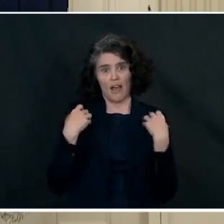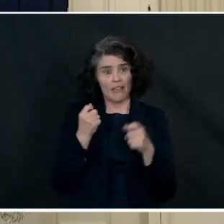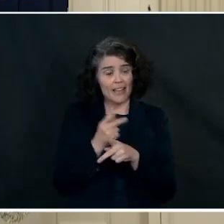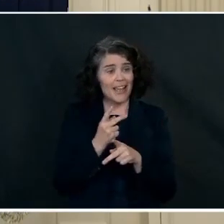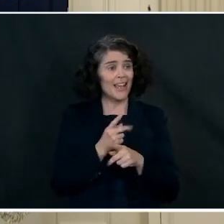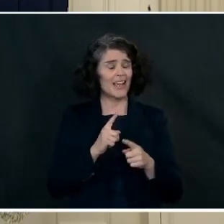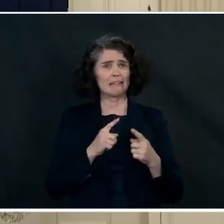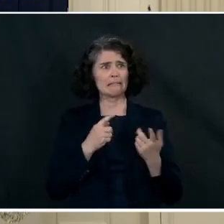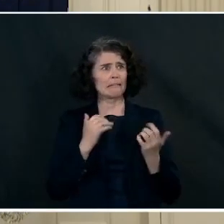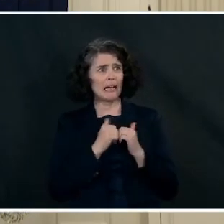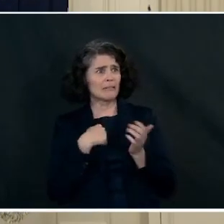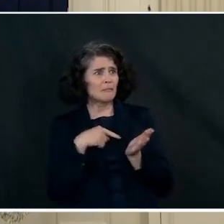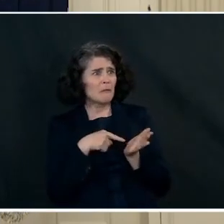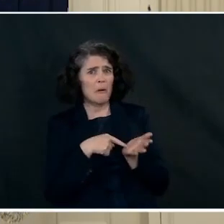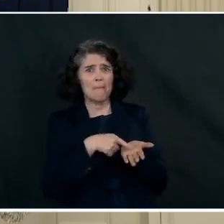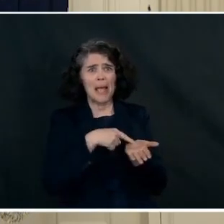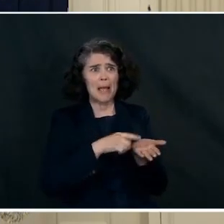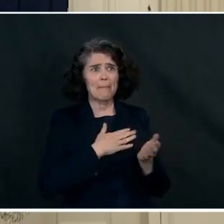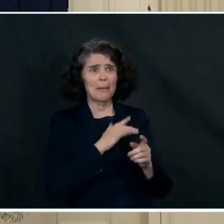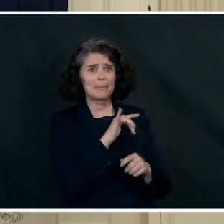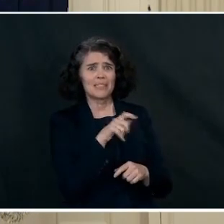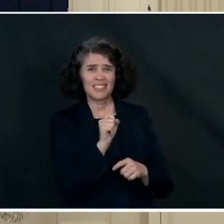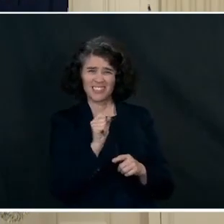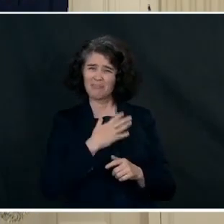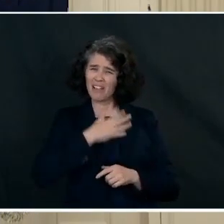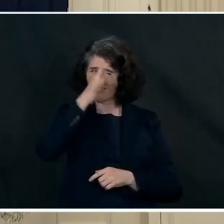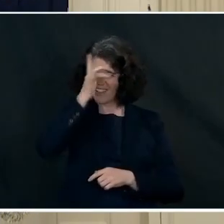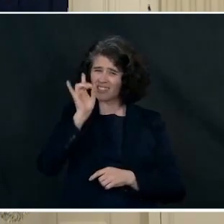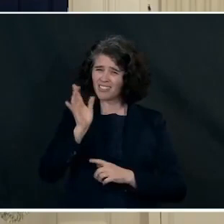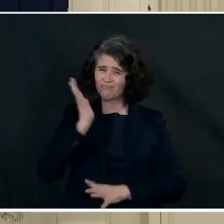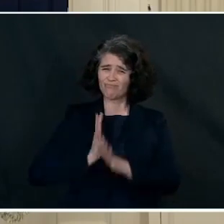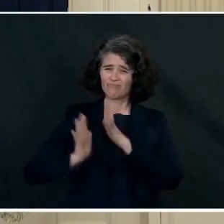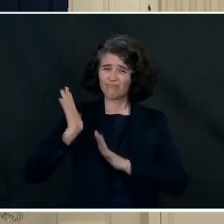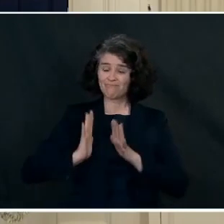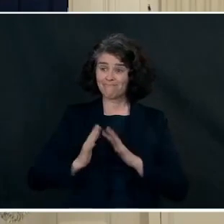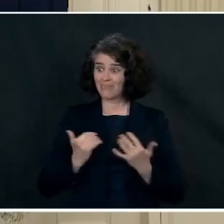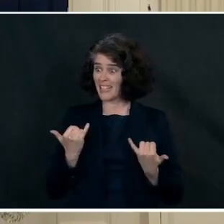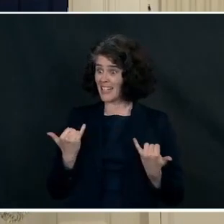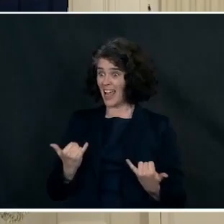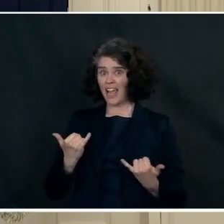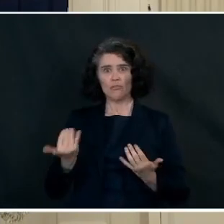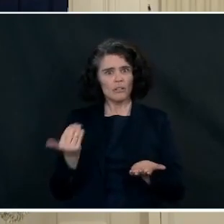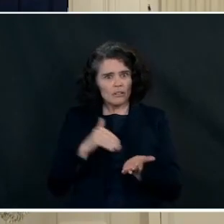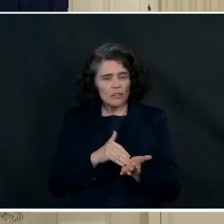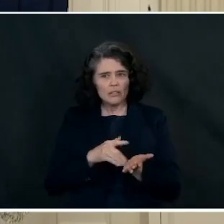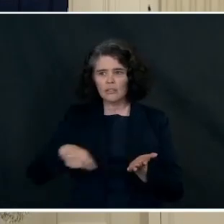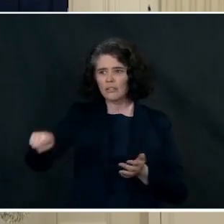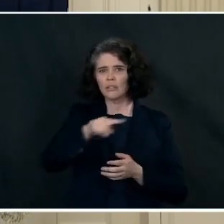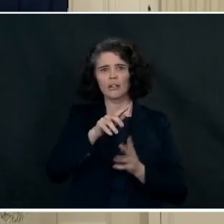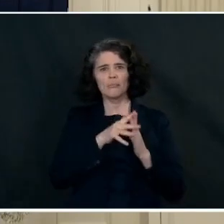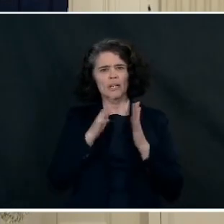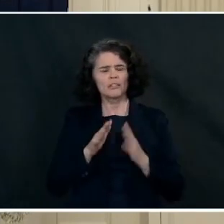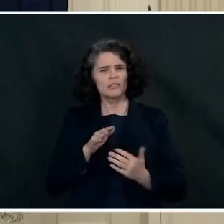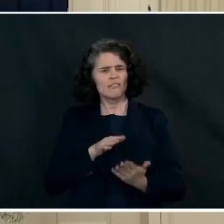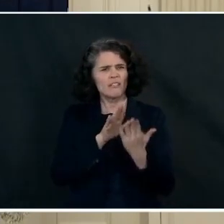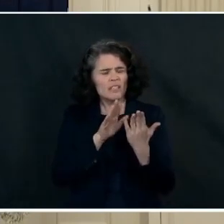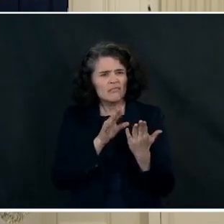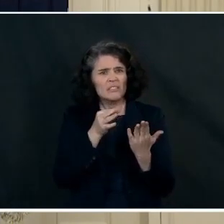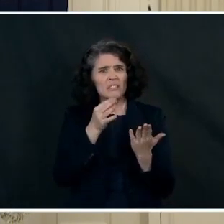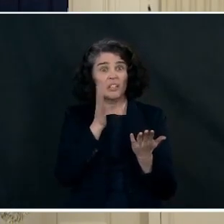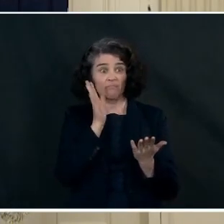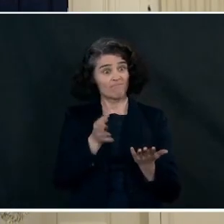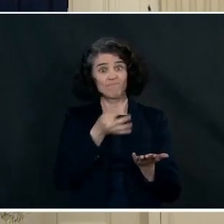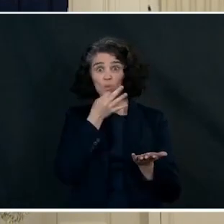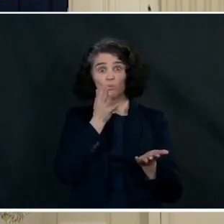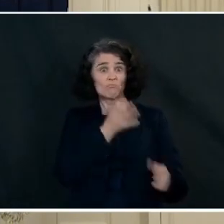kalmalarını isterdiniz zaten 20 yıl önce anne ve babası Afganistan'da savaşan askerlerimiz var şu an orada Onların